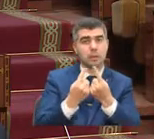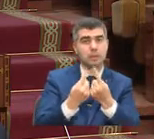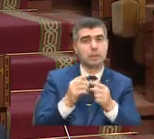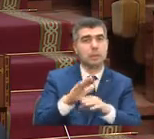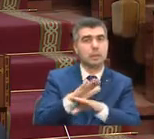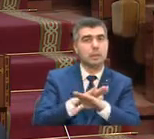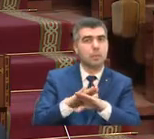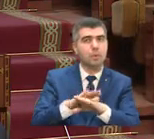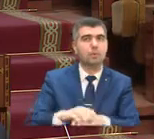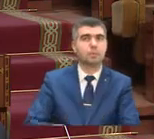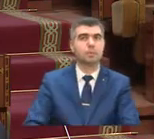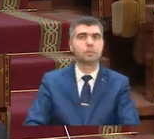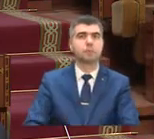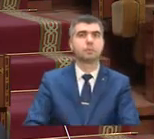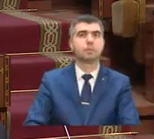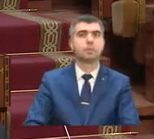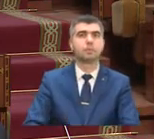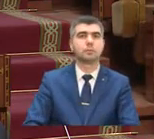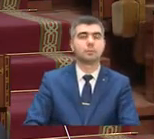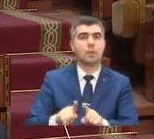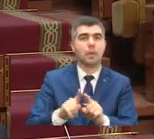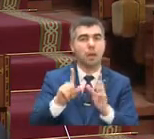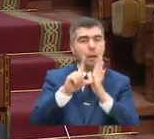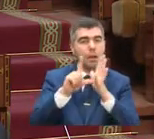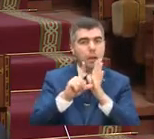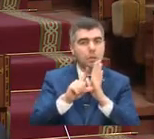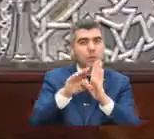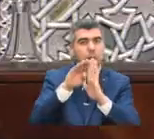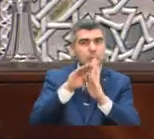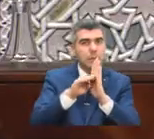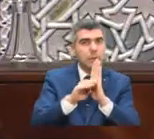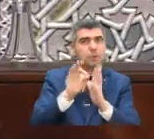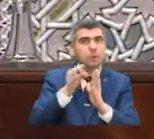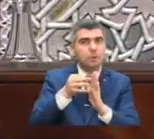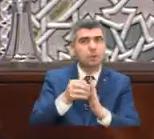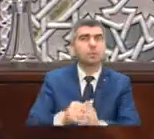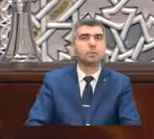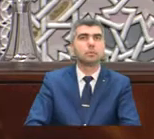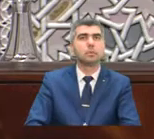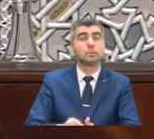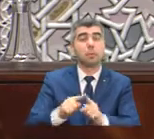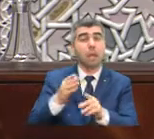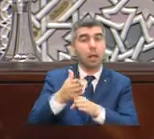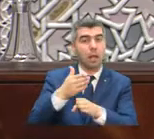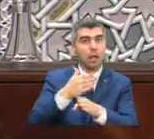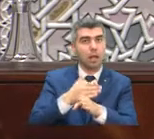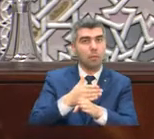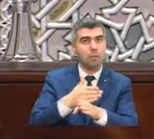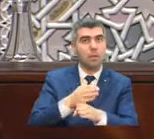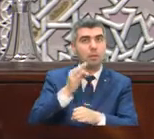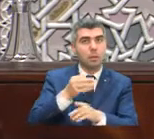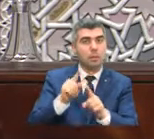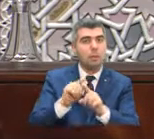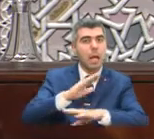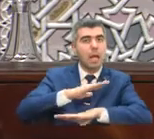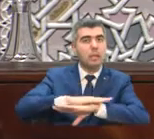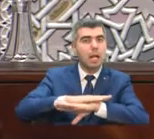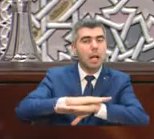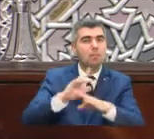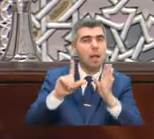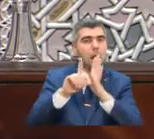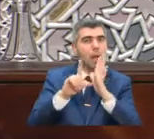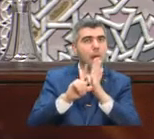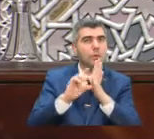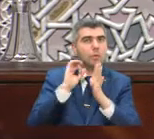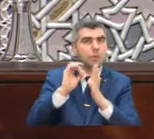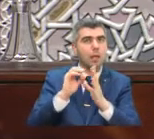الرئيس، وتهم تطبيق النظام الداخلي. فنقطة النظام السابقة كانت تدعو إلى احترام النظام الداخلي،